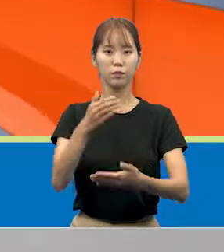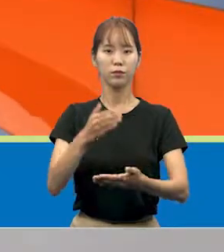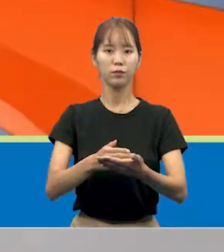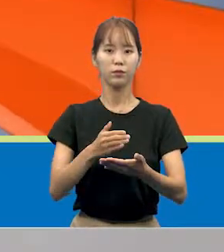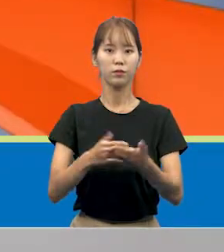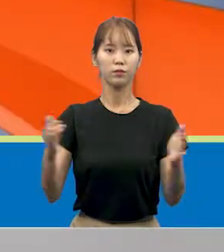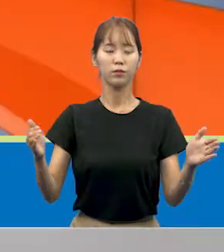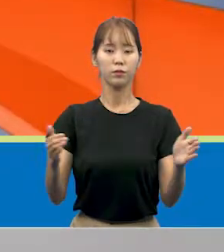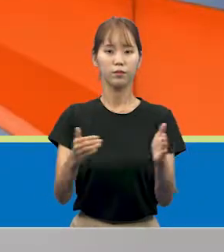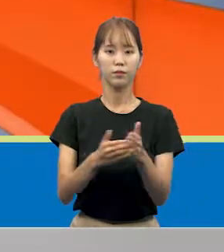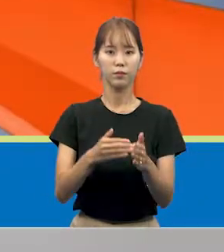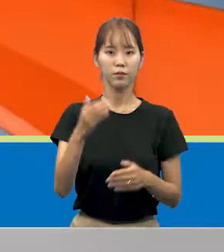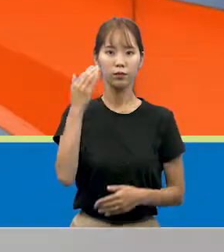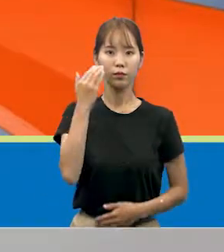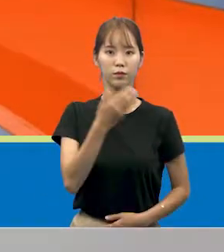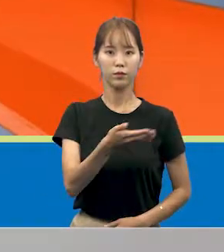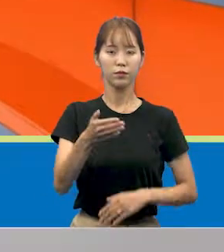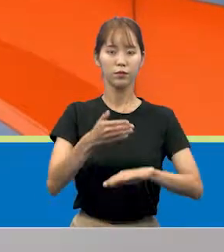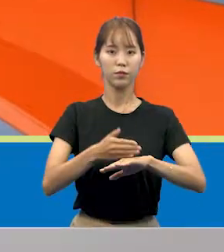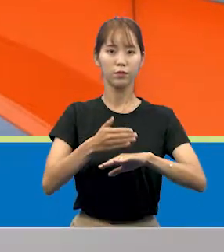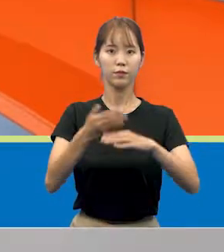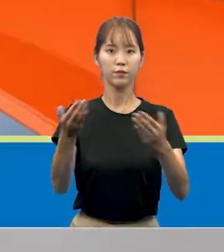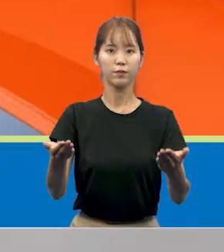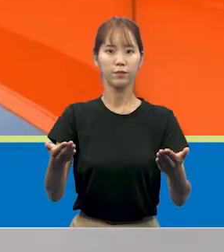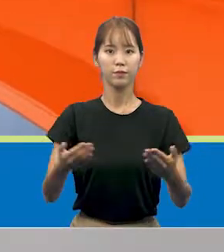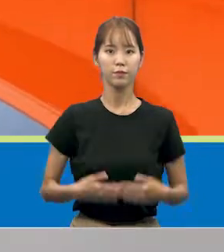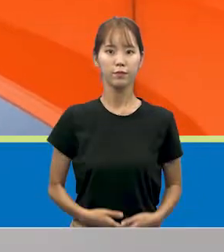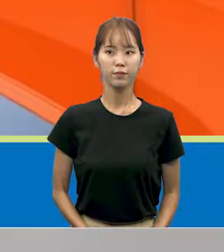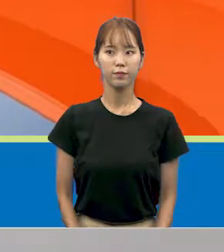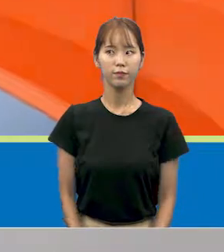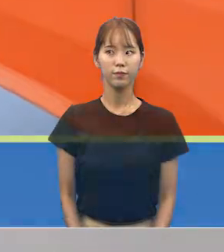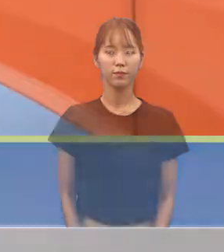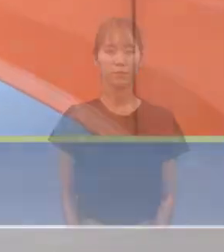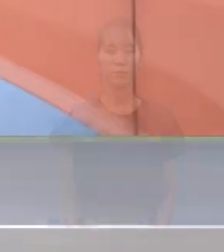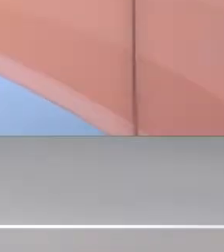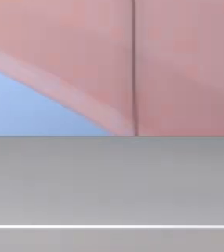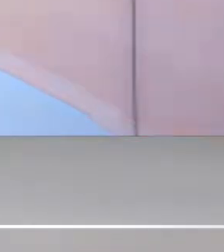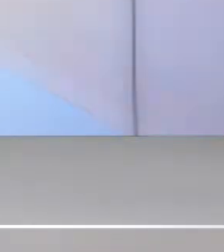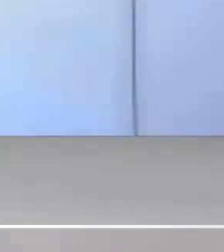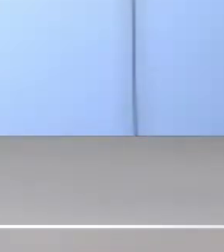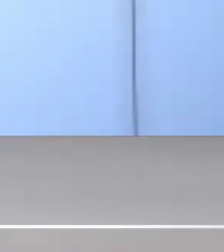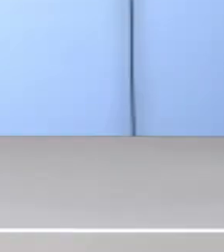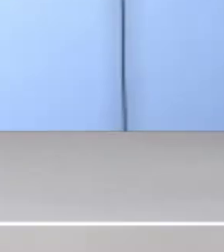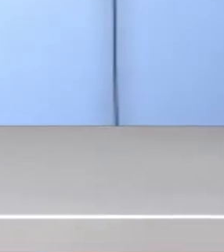이상으로 DBS 주간 뉴스를 마칩니다. 시청해주신 여러분 고맙습니다.